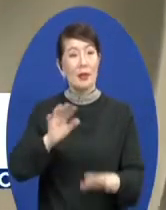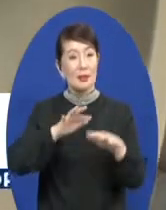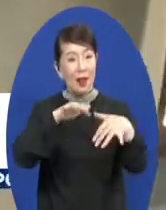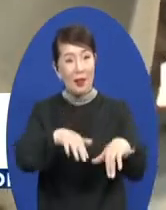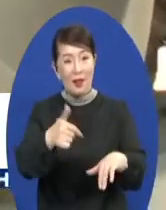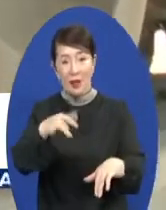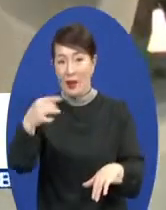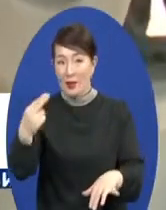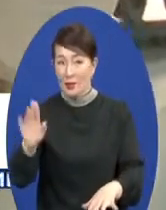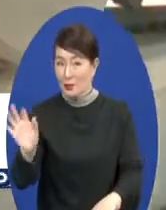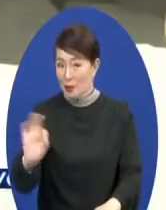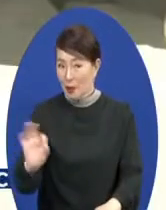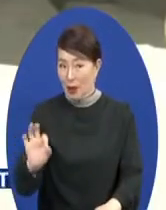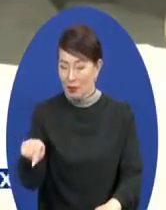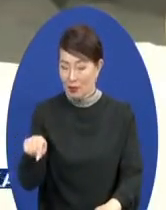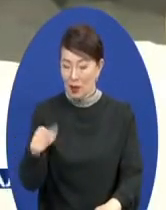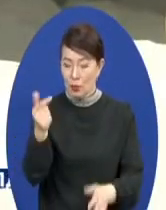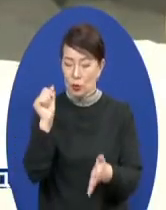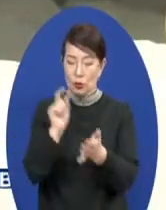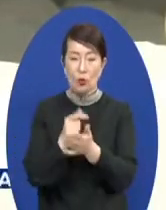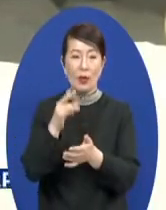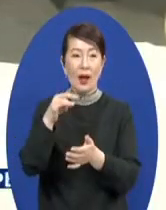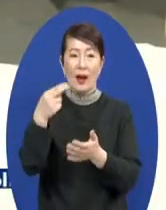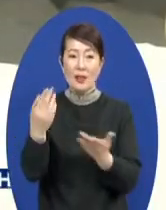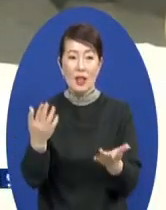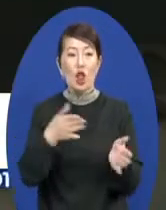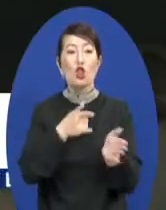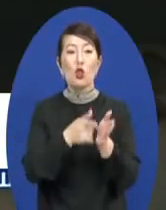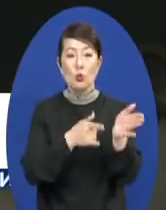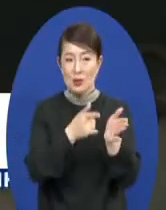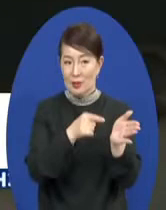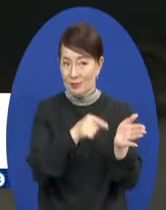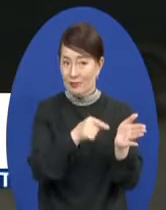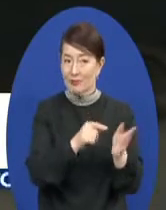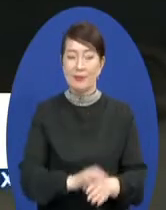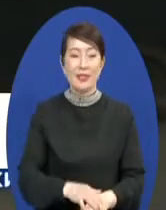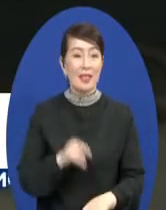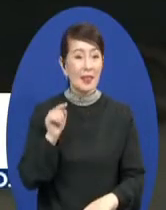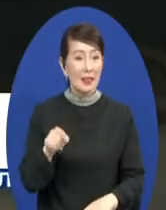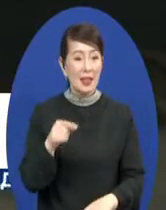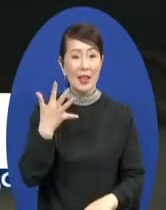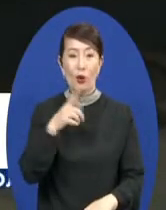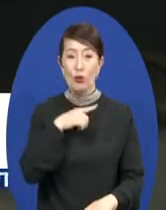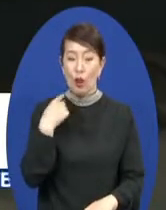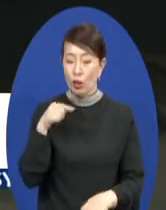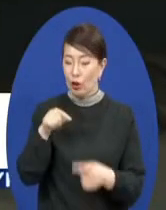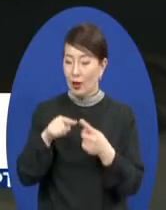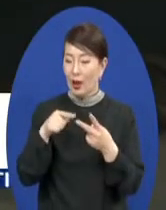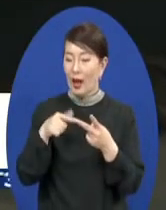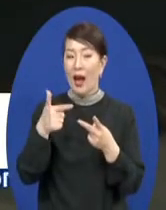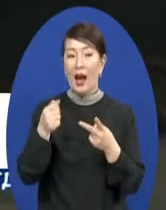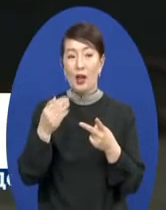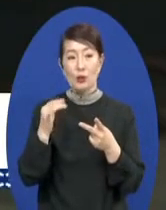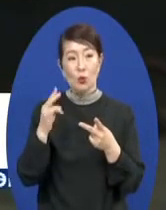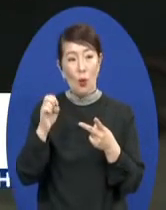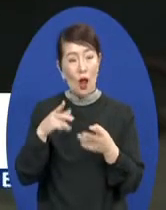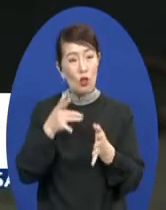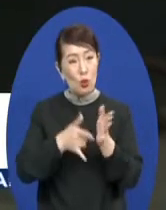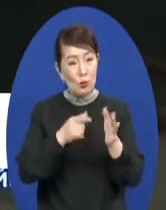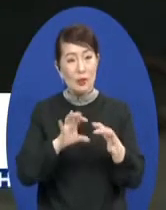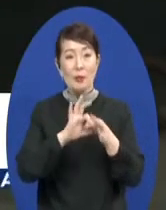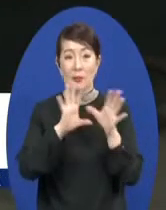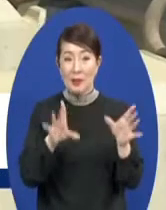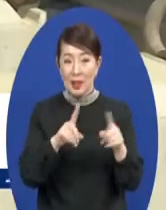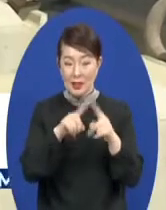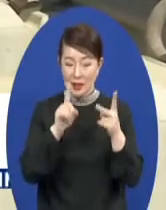соёлгоо экспортлоход дэд бүтцийн хамгийн чухал гарцыг төмөр замын тээвэр гэж үздэг. Тиймээс 5-7 гашуун сухат төмөр зам ашиглалтанд оруулах